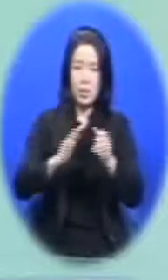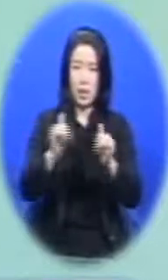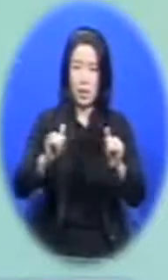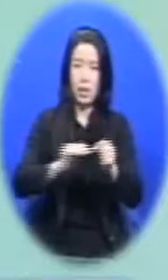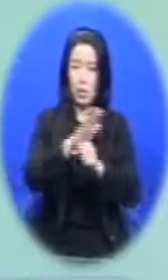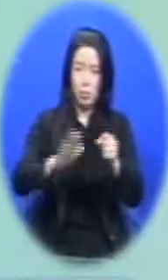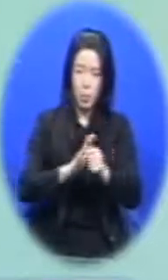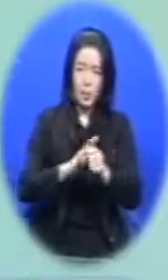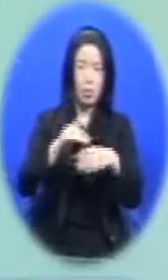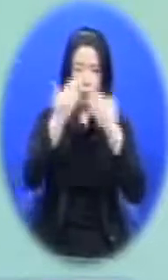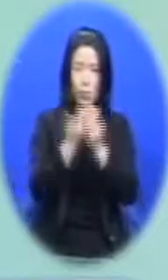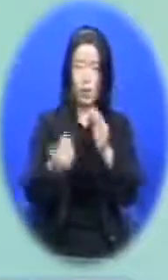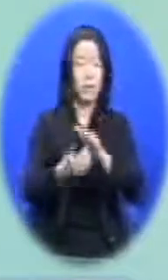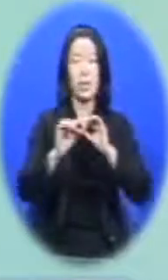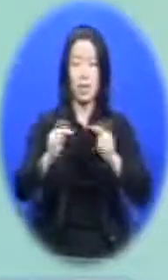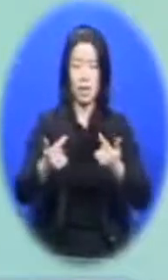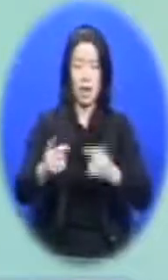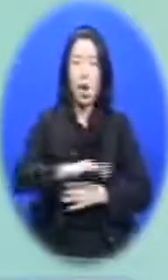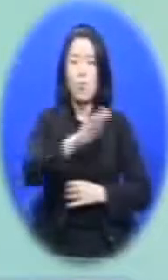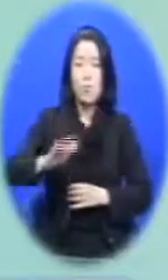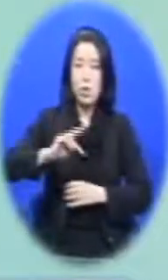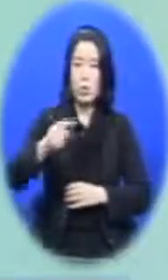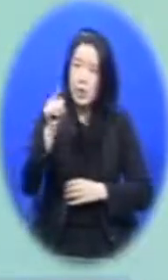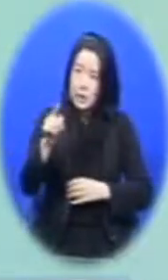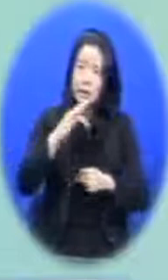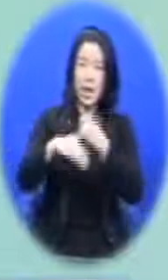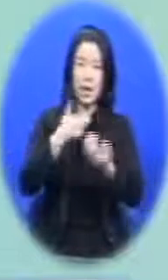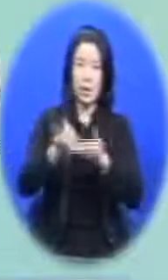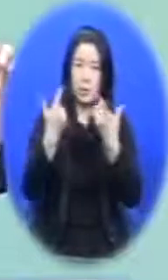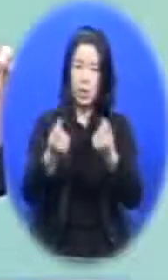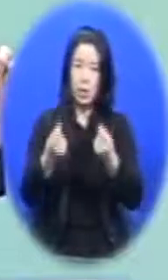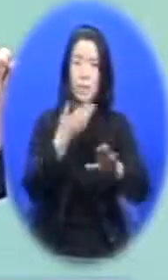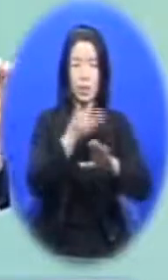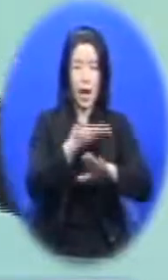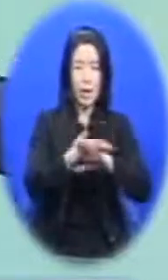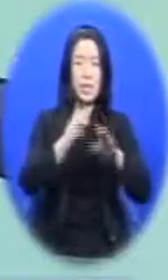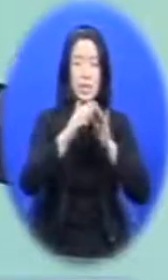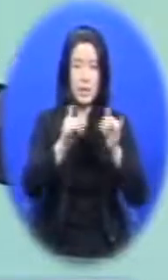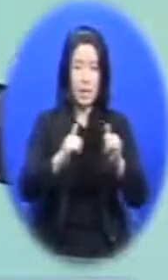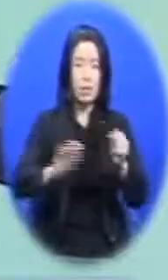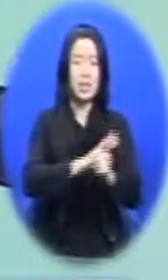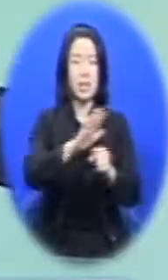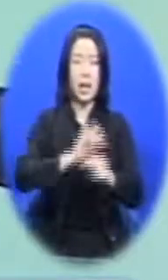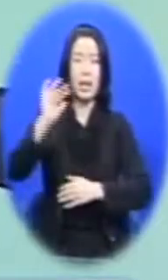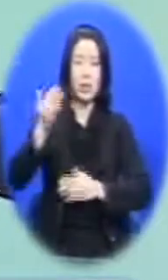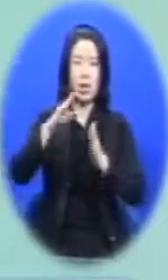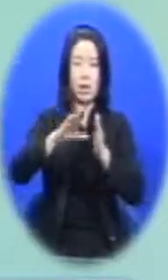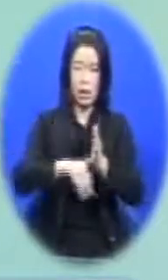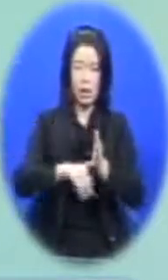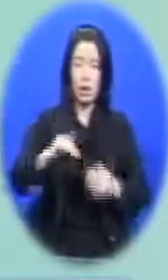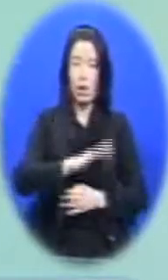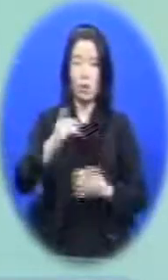하나님의 사랑의 완성은 우리도 그 하나님처럼 다른 사람을 사랑하게 될 때,